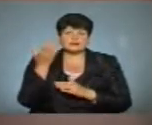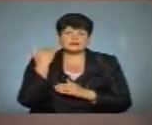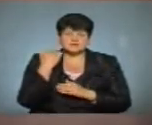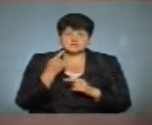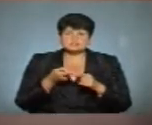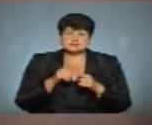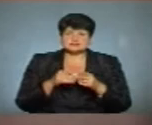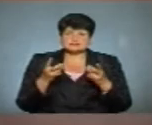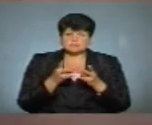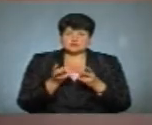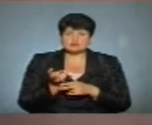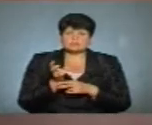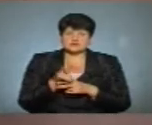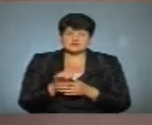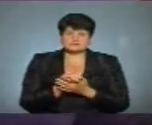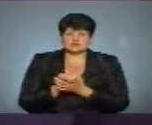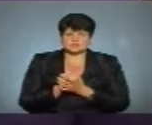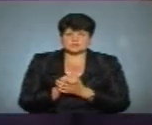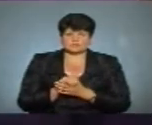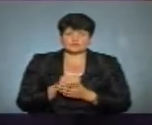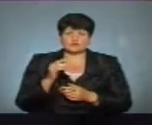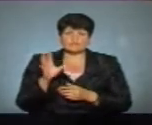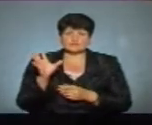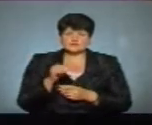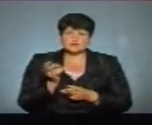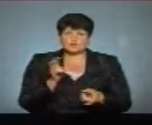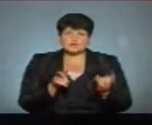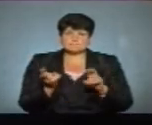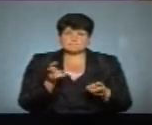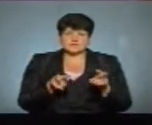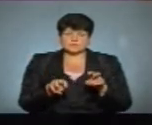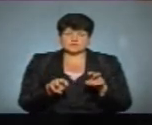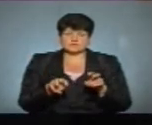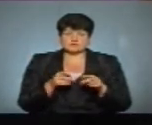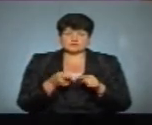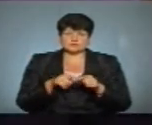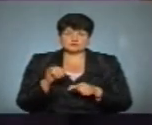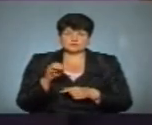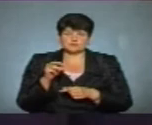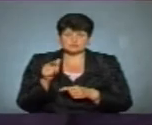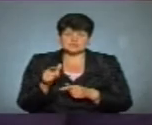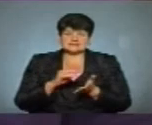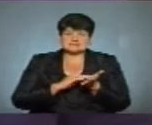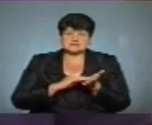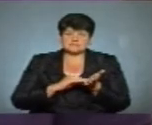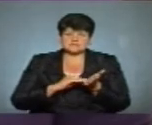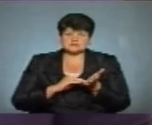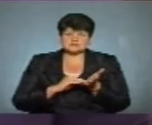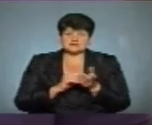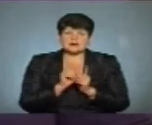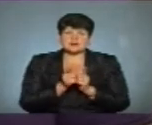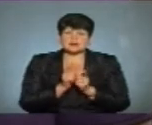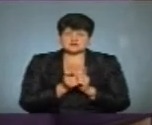цього потрібно було прийти до товариства глухих. Всі люди приходять в цей УТО і записуються на